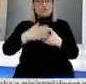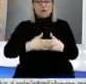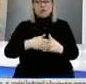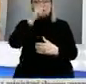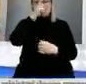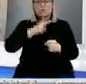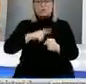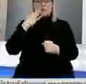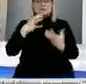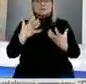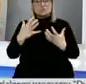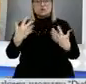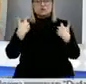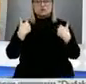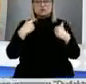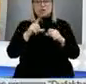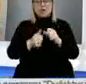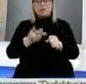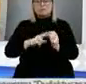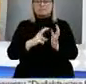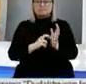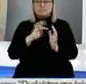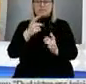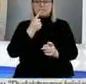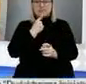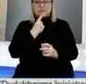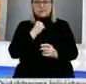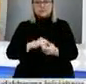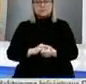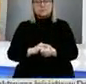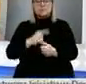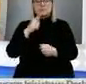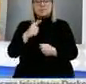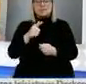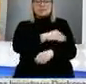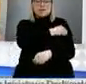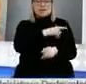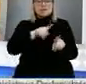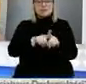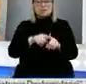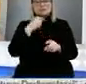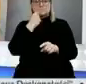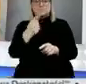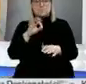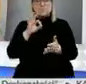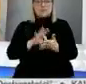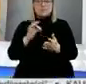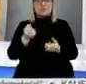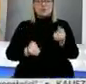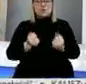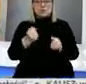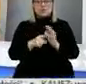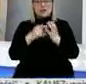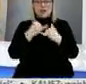chciał żyć, a któremu zabrakło tak niewiele. Ten reportaż to również podpowiedź, pewnie trudna dla